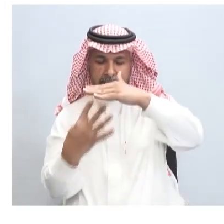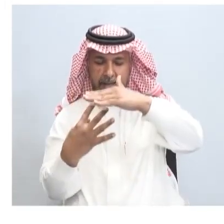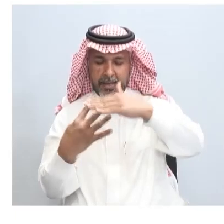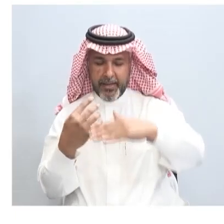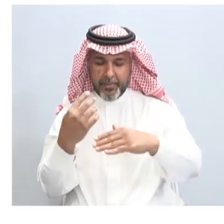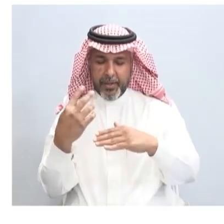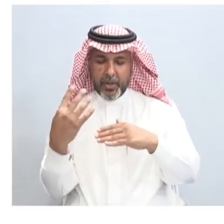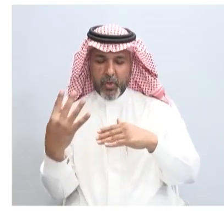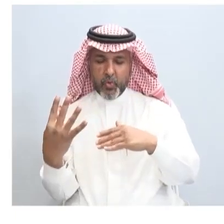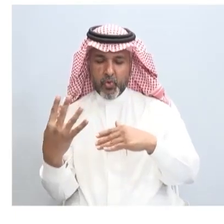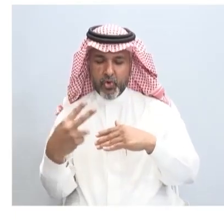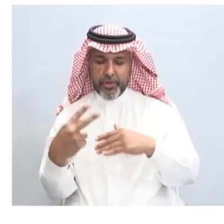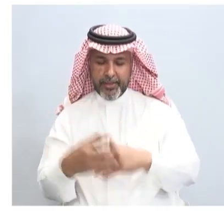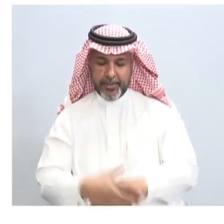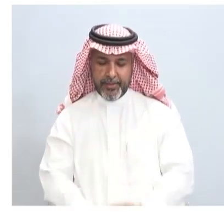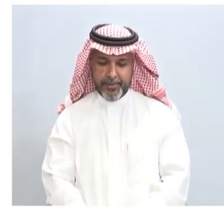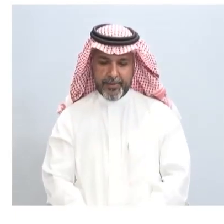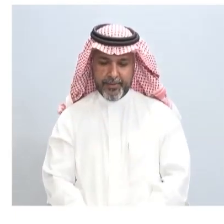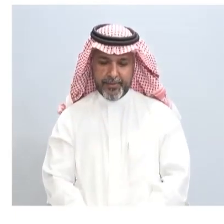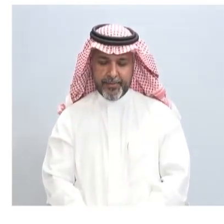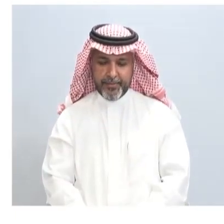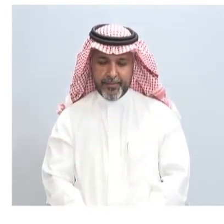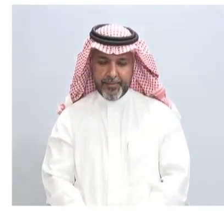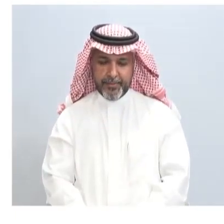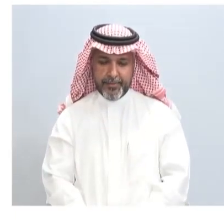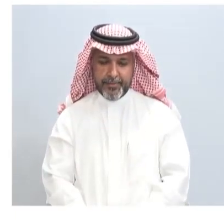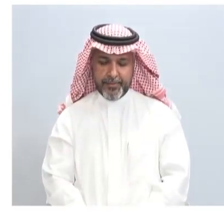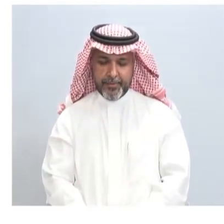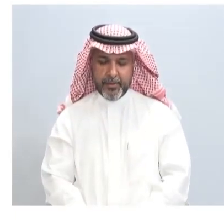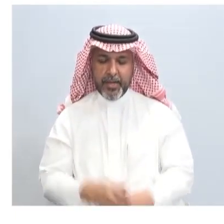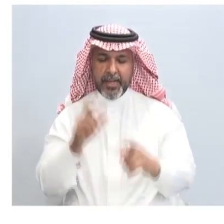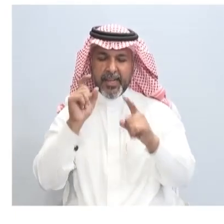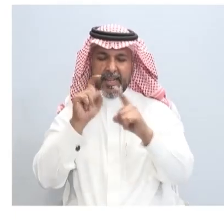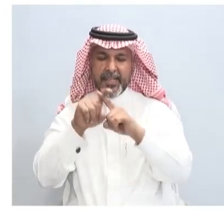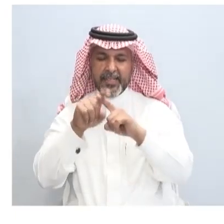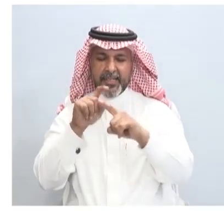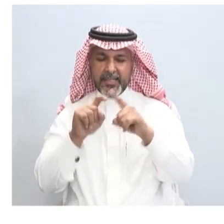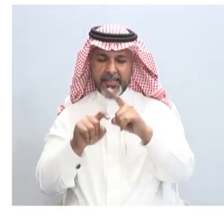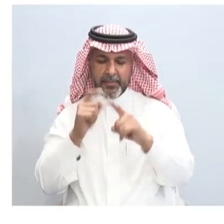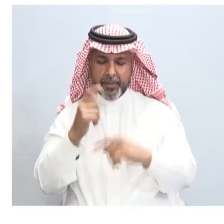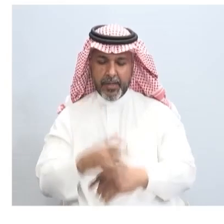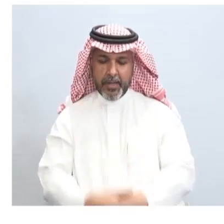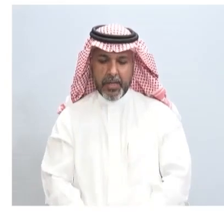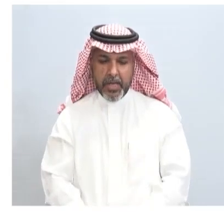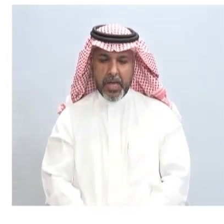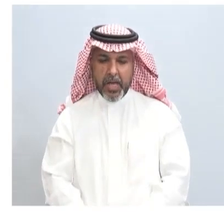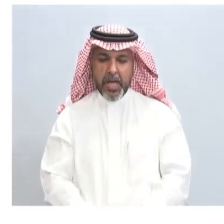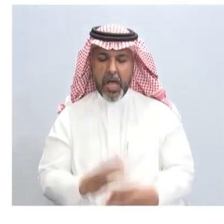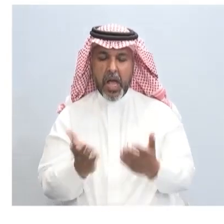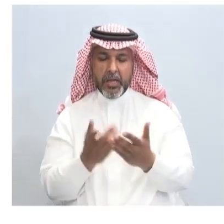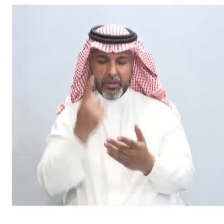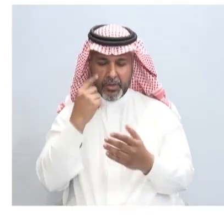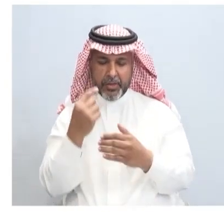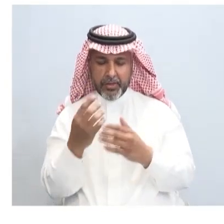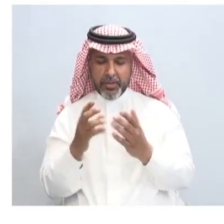24 7 على 24 كيف احولها لنسبه مئويه تحولها ممكن الى عدد عشري وبالتالي